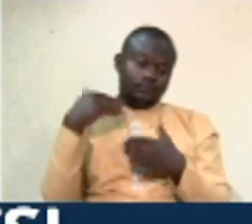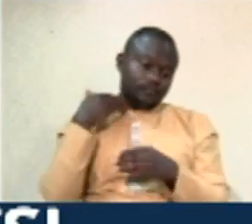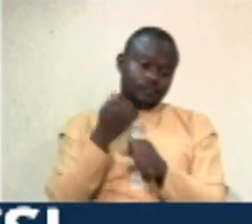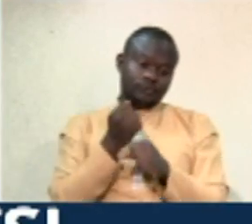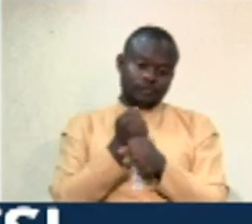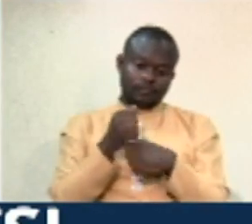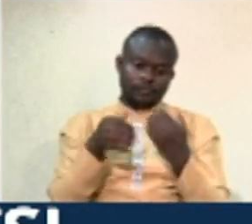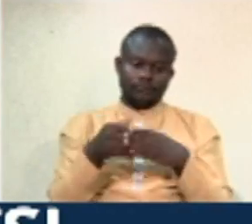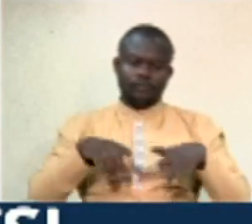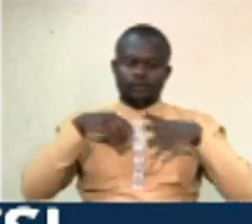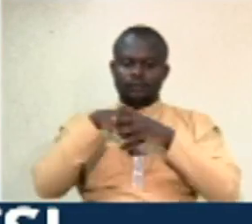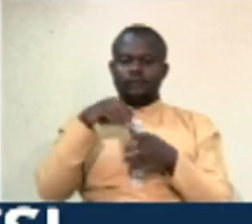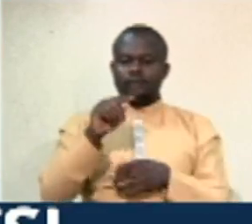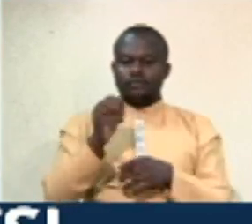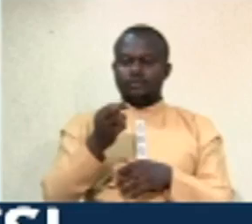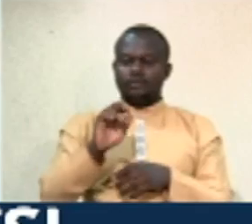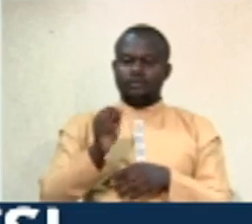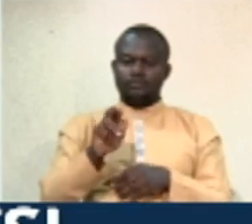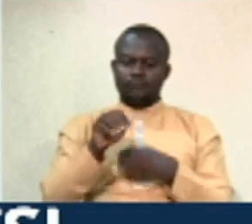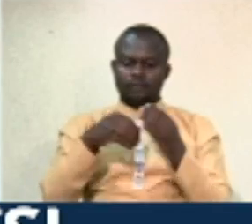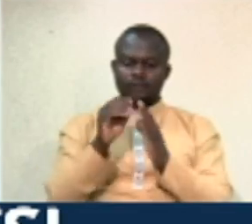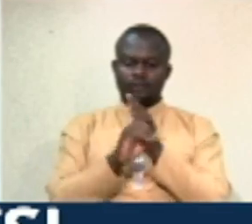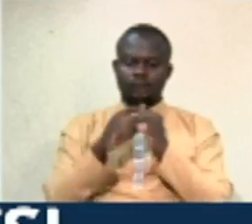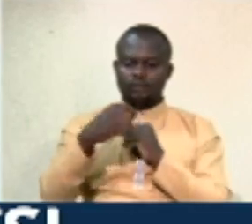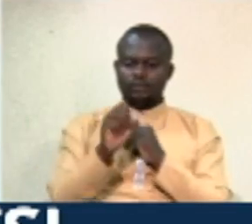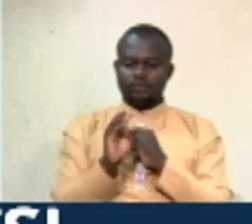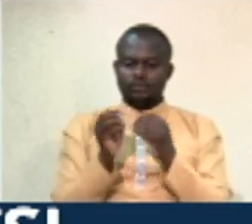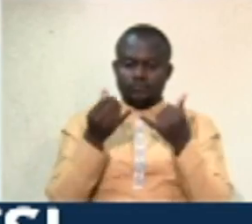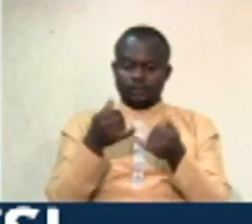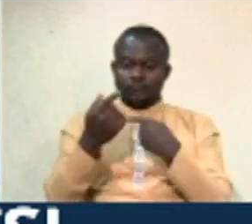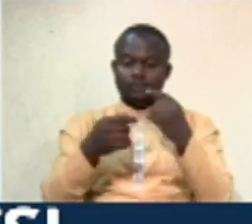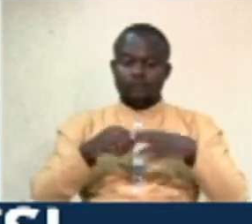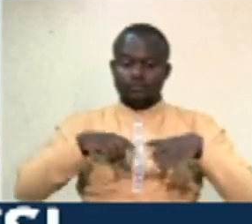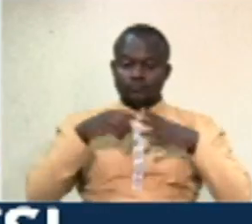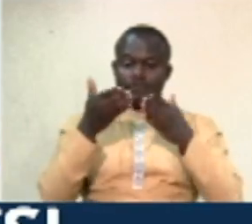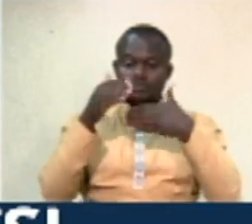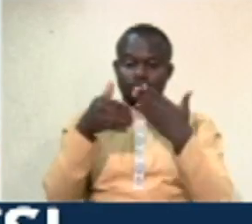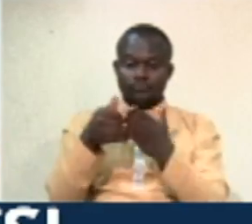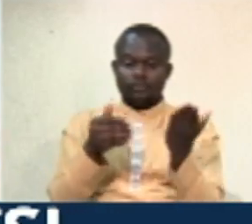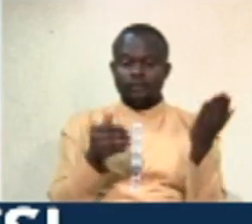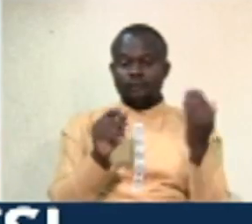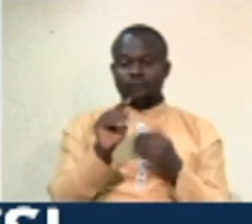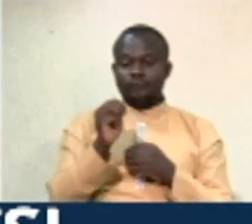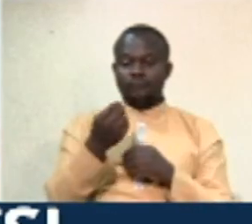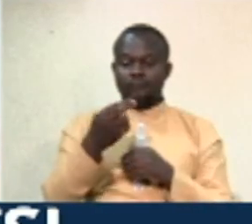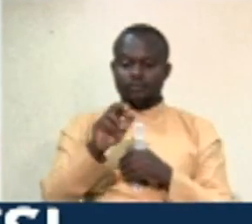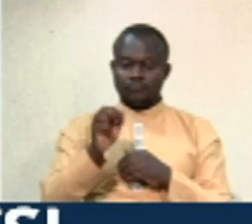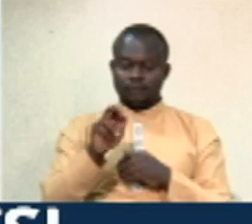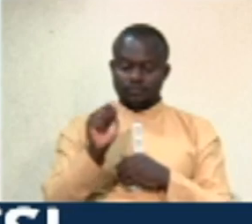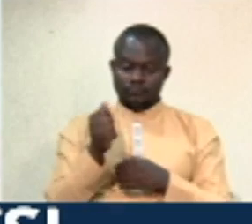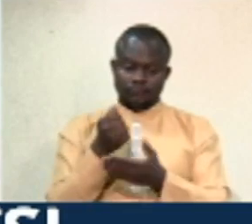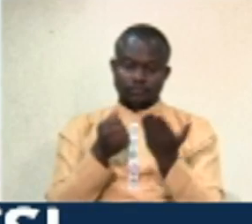yakorwaga yaratuye Kimihurura, ni mu karere ka Gasabo, n'ubu niho agituye aha mu kagari ka Kimihurura, umurenge wa